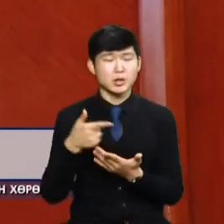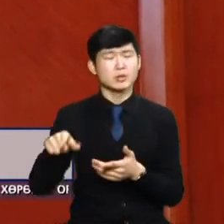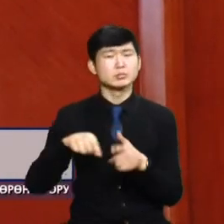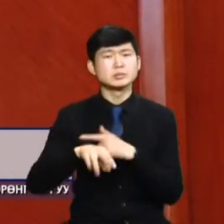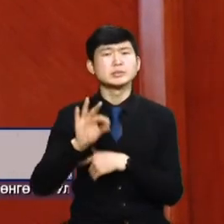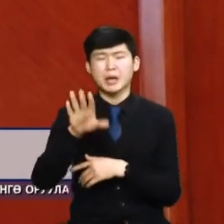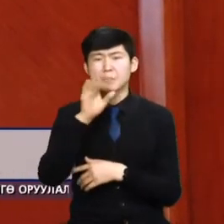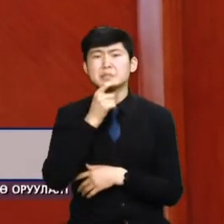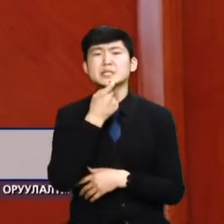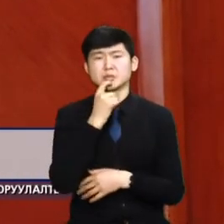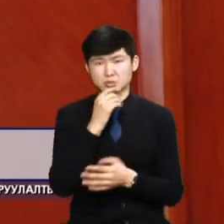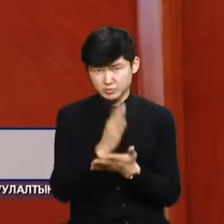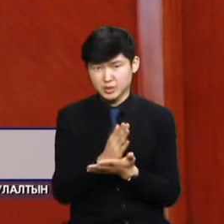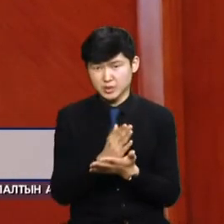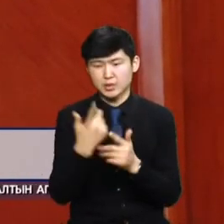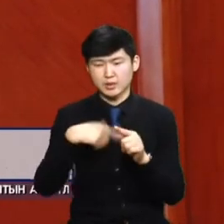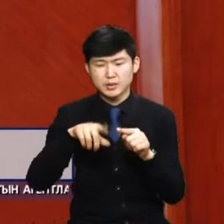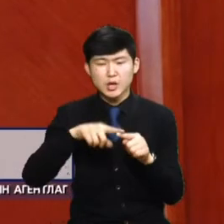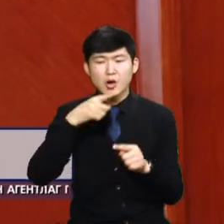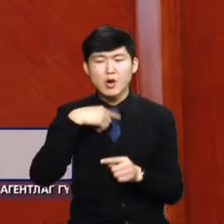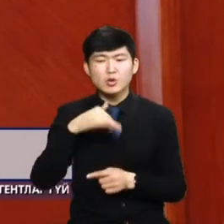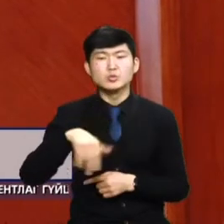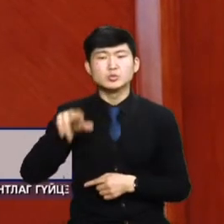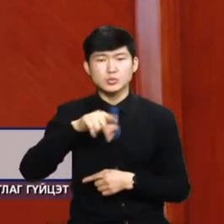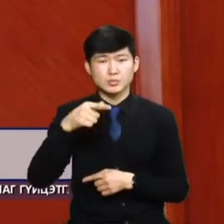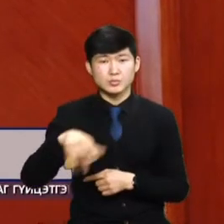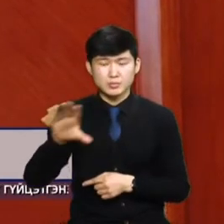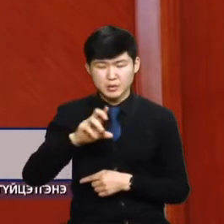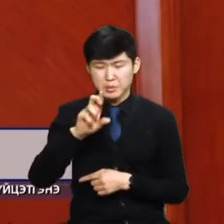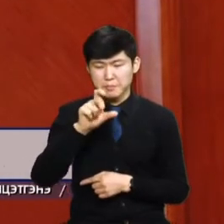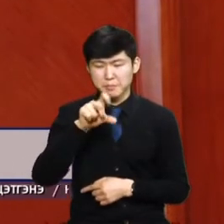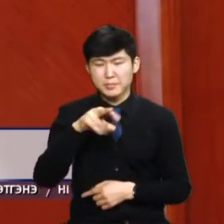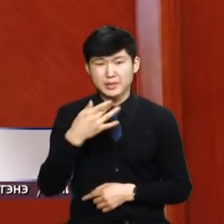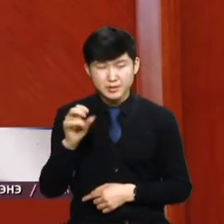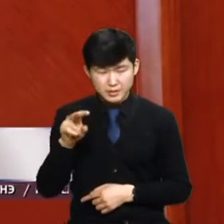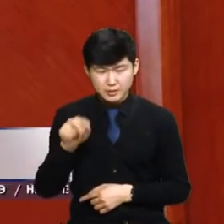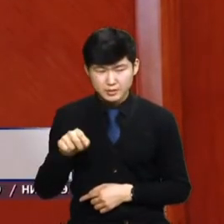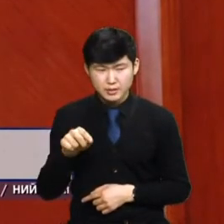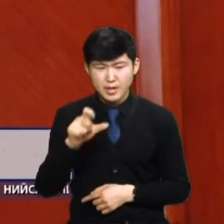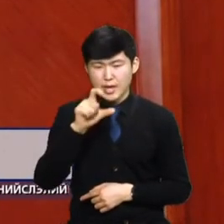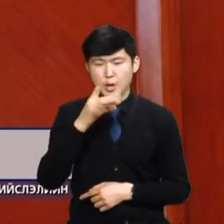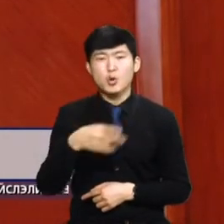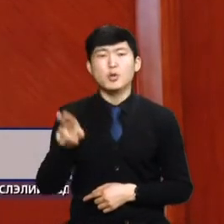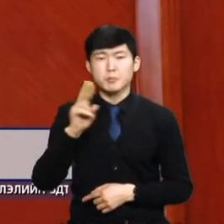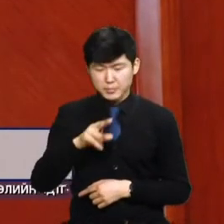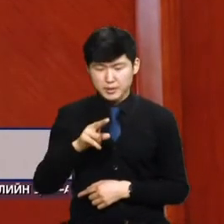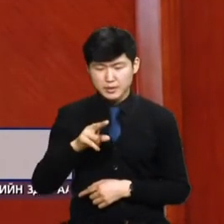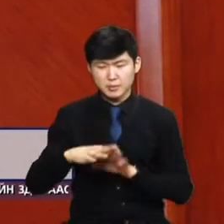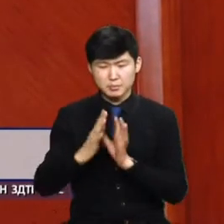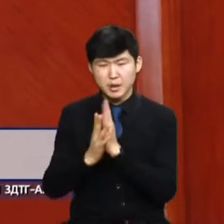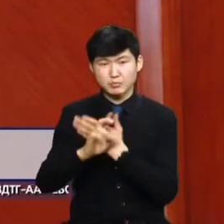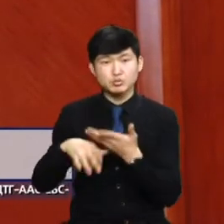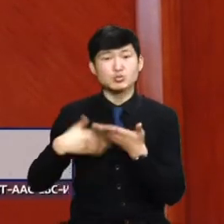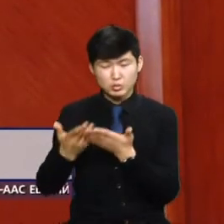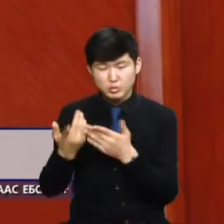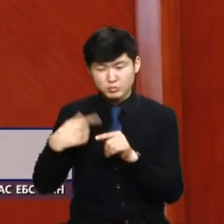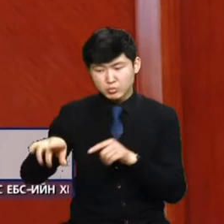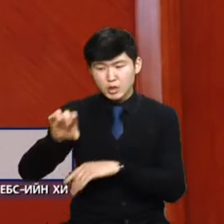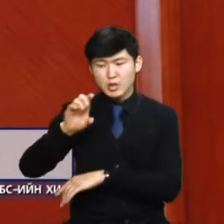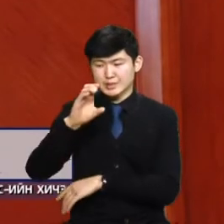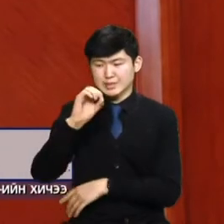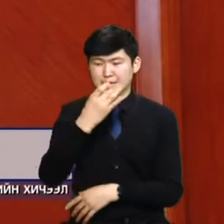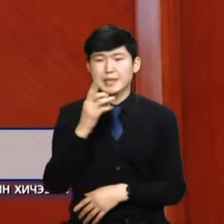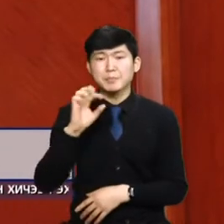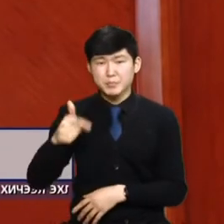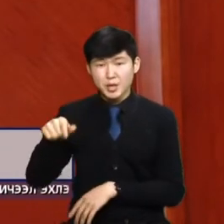энэ тохиолдол бол хамгийн хэцүү байна. За тэгэд охтын одоо өсвөр насны бэлгийн одоо эрүүл мэнд байдлыг хангах. За тэгээд одоо тухайн одоо